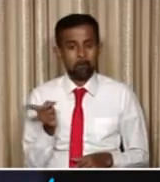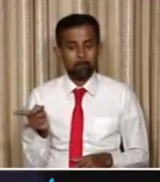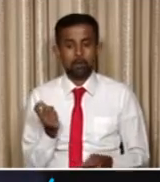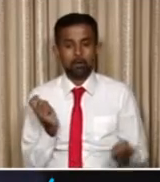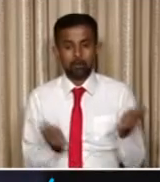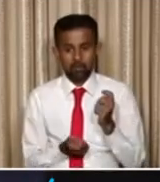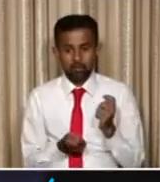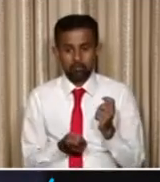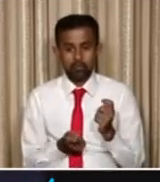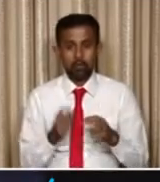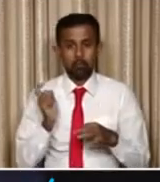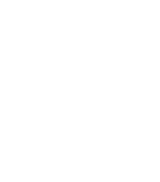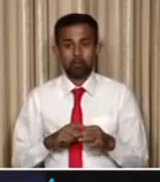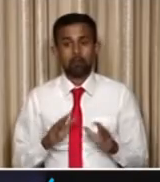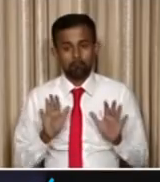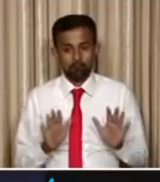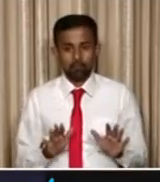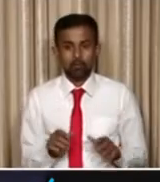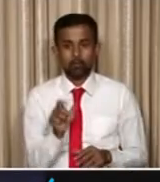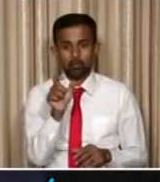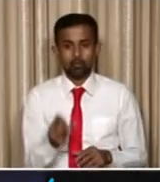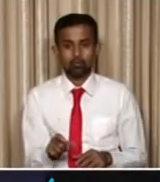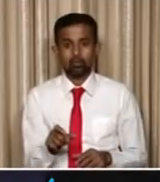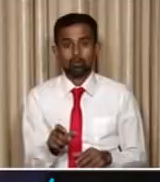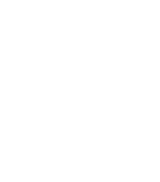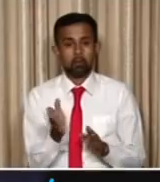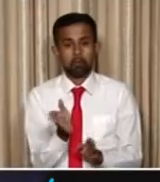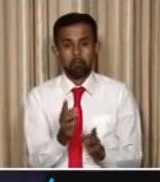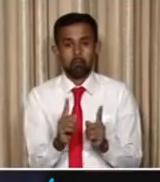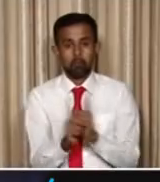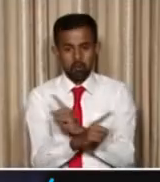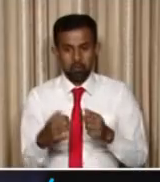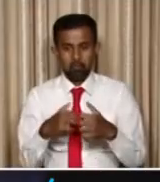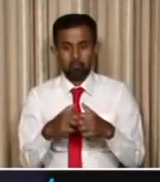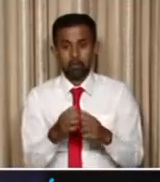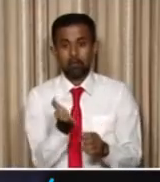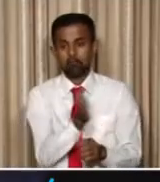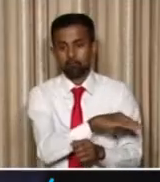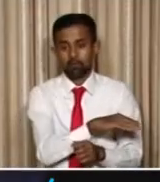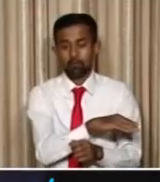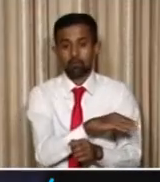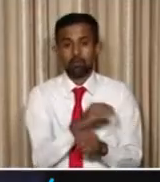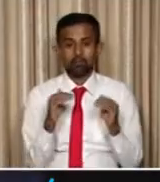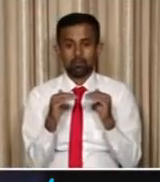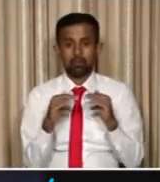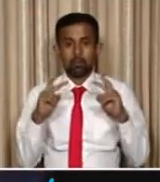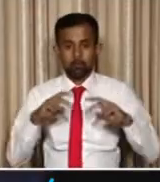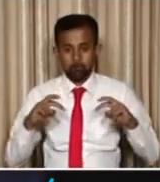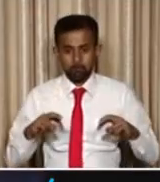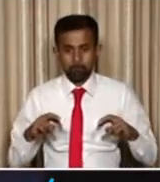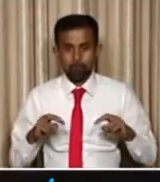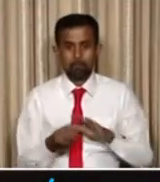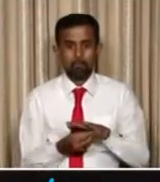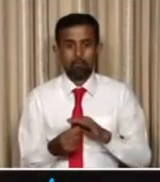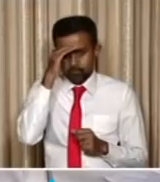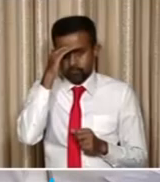ක්‍රිකට් ආයතනය ගැන ප්‍රශ්නේදී විතරවත් ඔබතුමාලා රයින් කරන්න ගැටලුවක් තියෙනවා නම් එතුමා පැත්තකින් තියලා මේකට සාධාරණ පරීක්ෂණයක් කරන්න අවශ්‍ය වටපිටාවද?